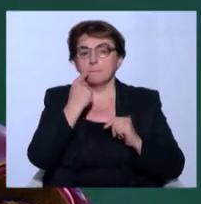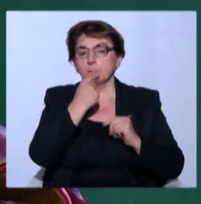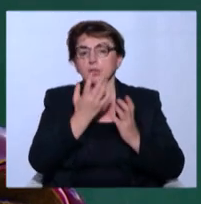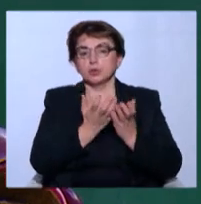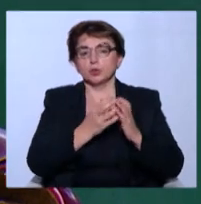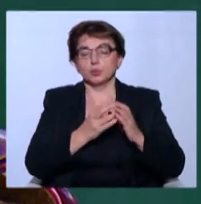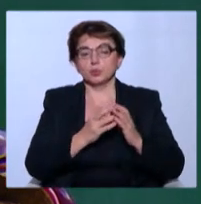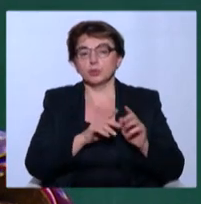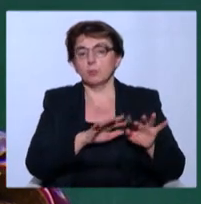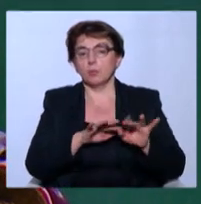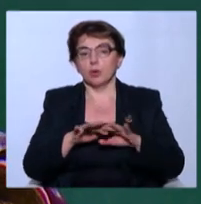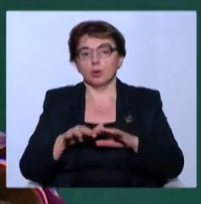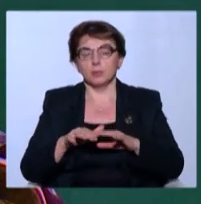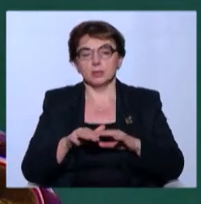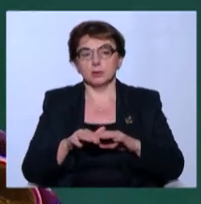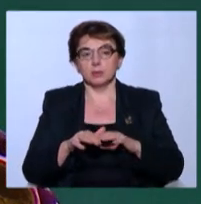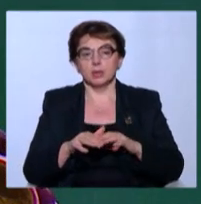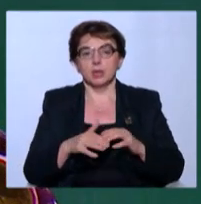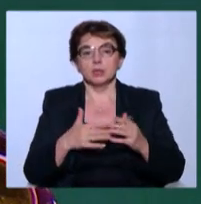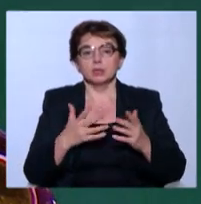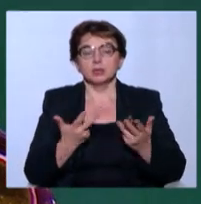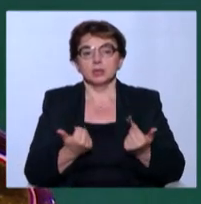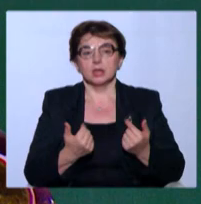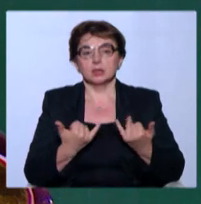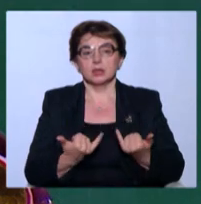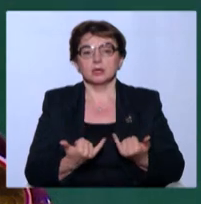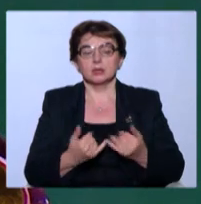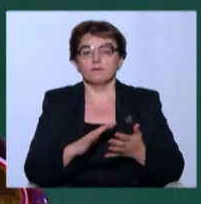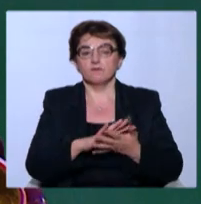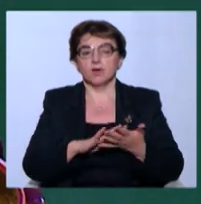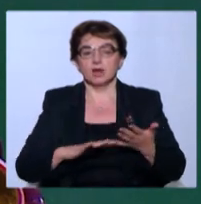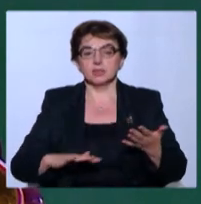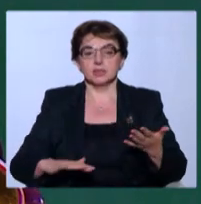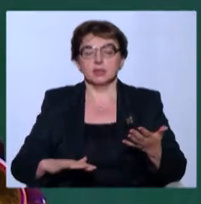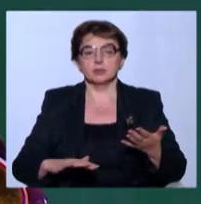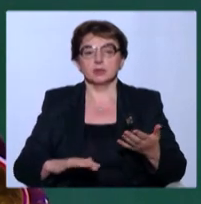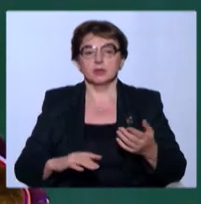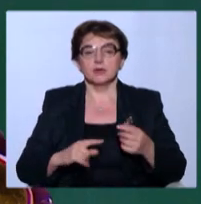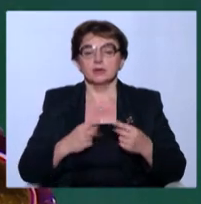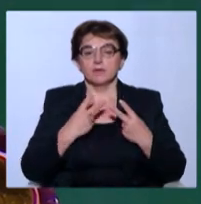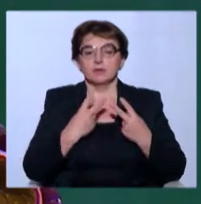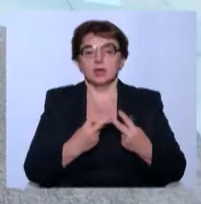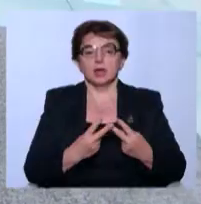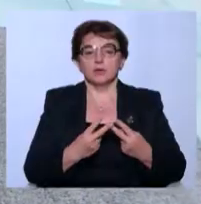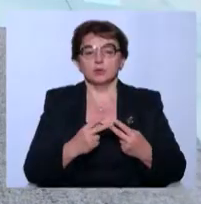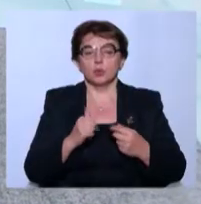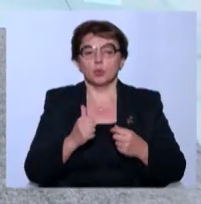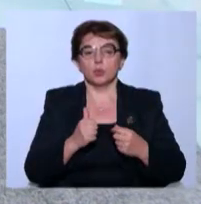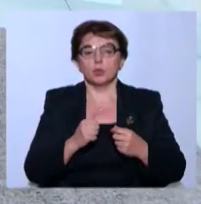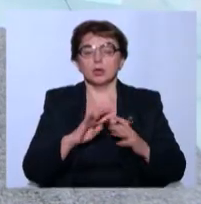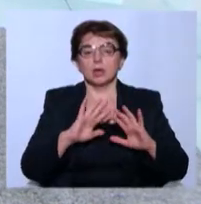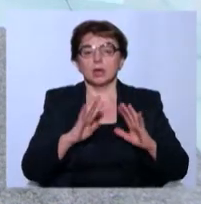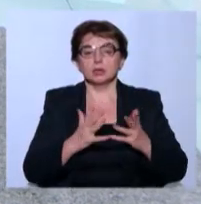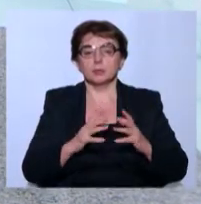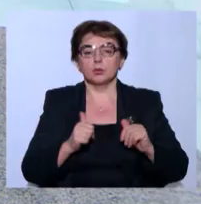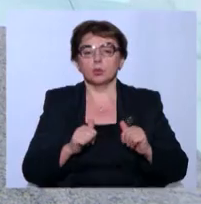მიმდინარე პროცესები და დღეს ვაგრძელებთ და ვიხილავთ როგორი რა ხდება